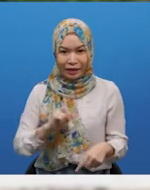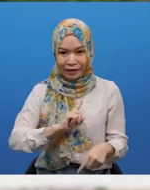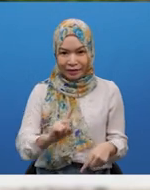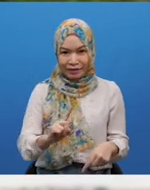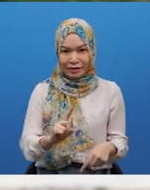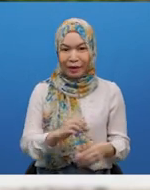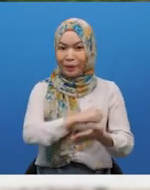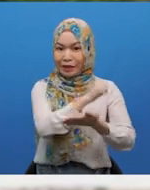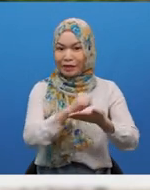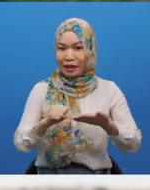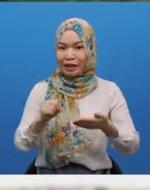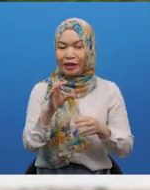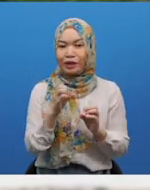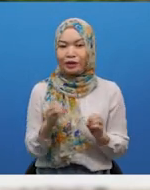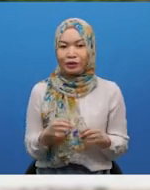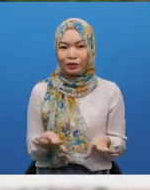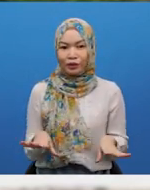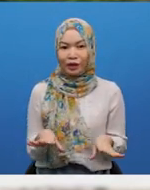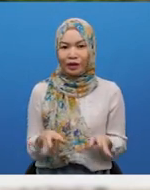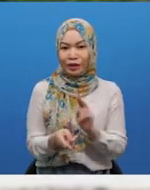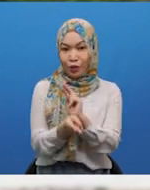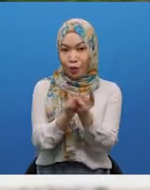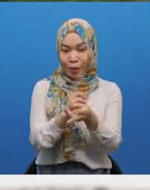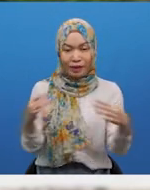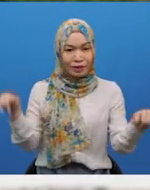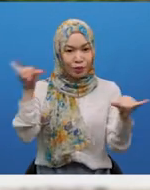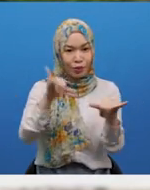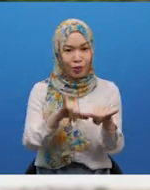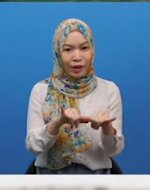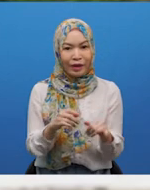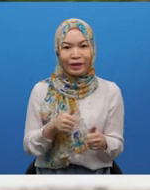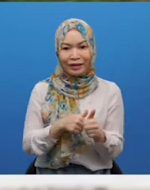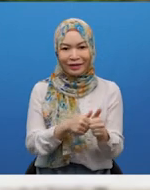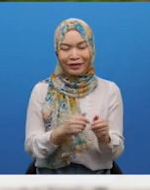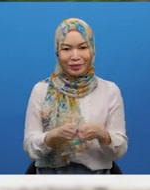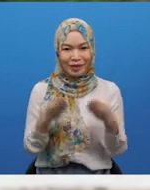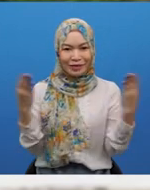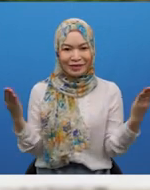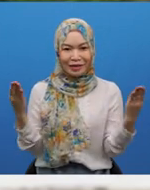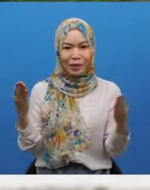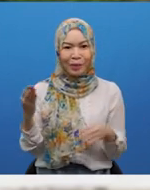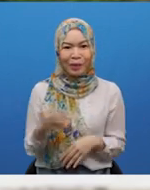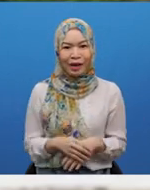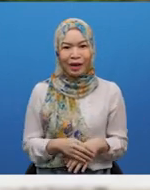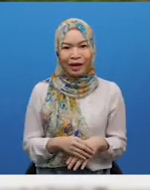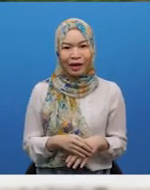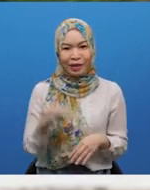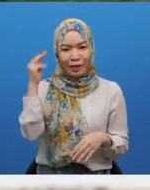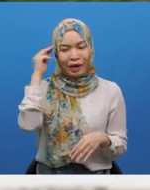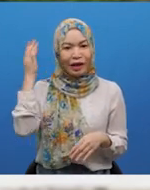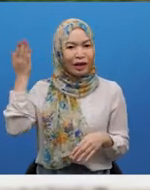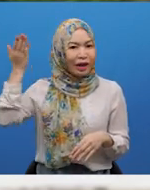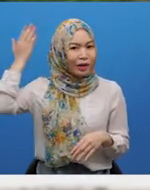diubahsuaikan mengikut kesesuaian bahasa Melayu klasik ketika itu. Syair